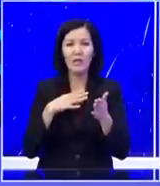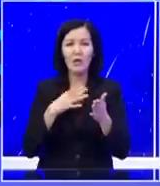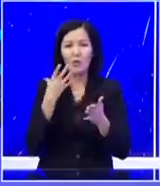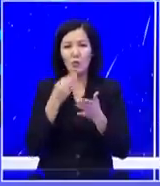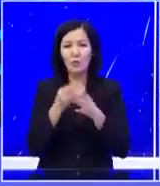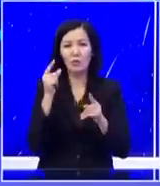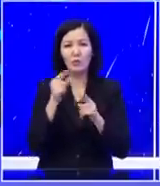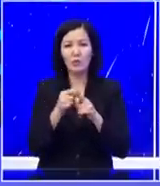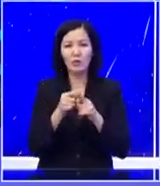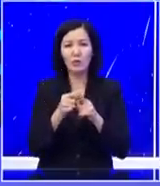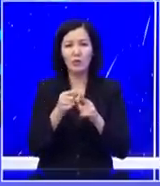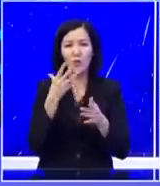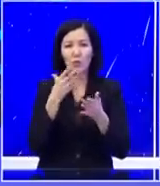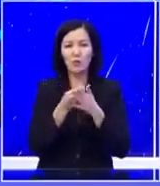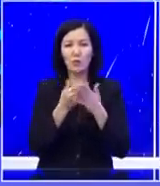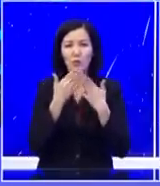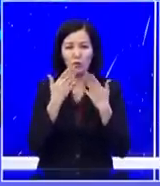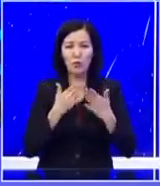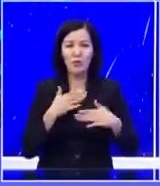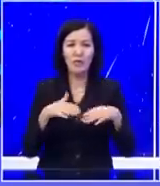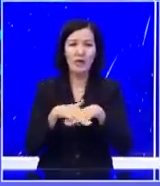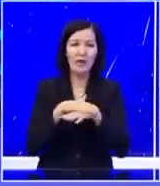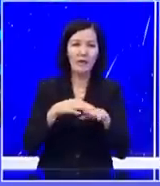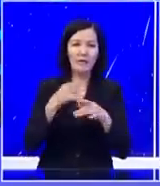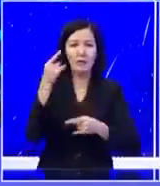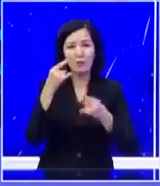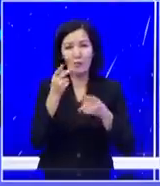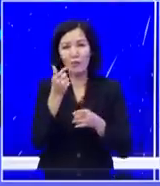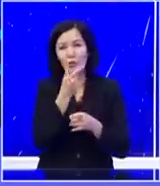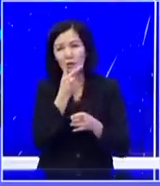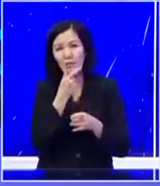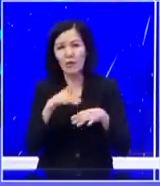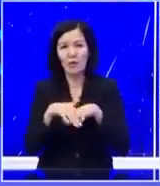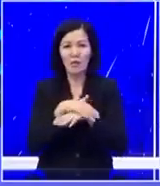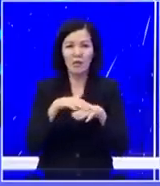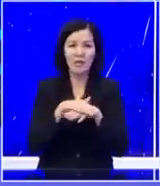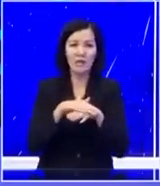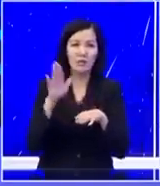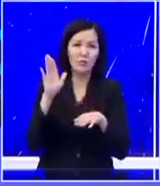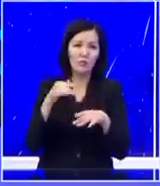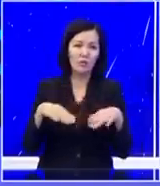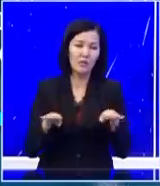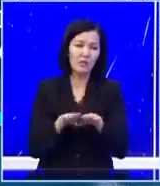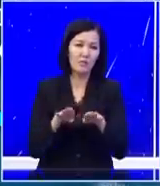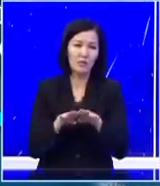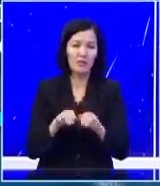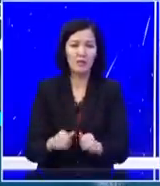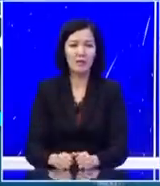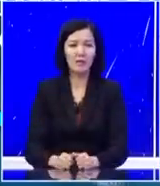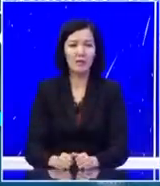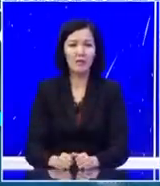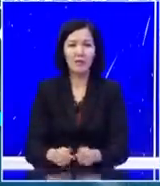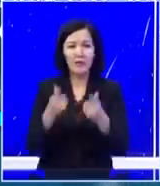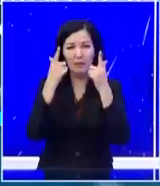жарды сөздерінде ол сүйікті оқырманымен, көрерменмен, ел жұртымен қоштасқандай. Білу